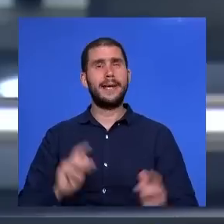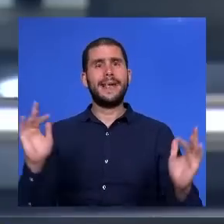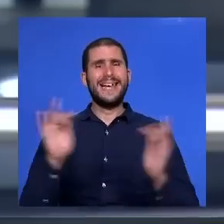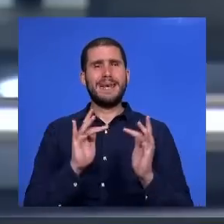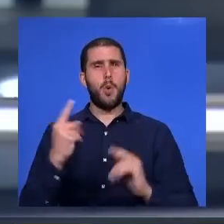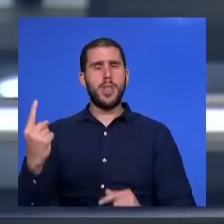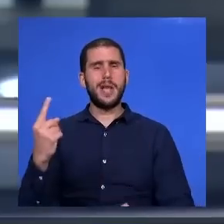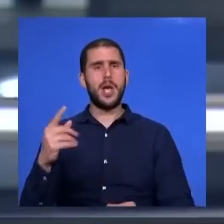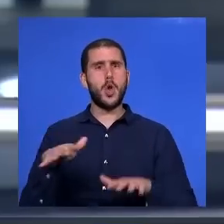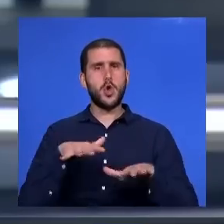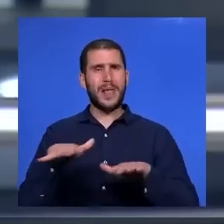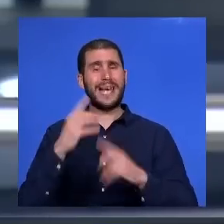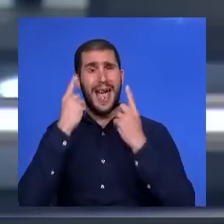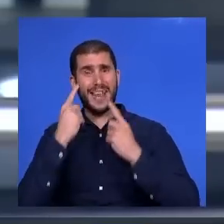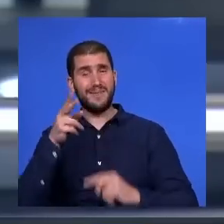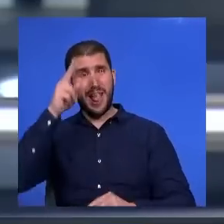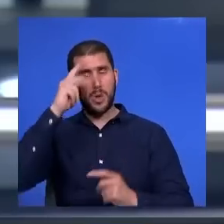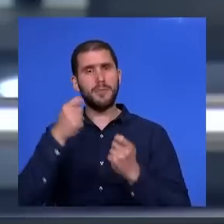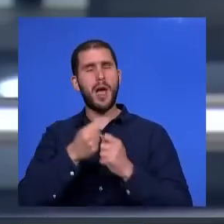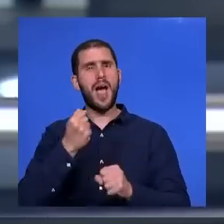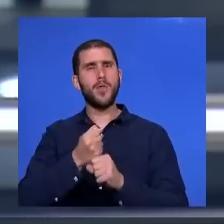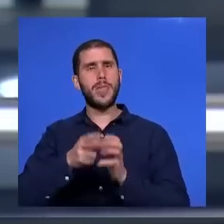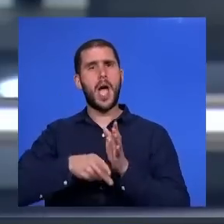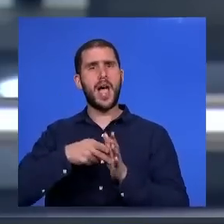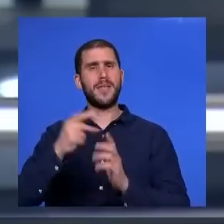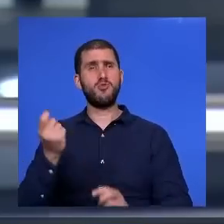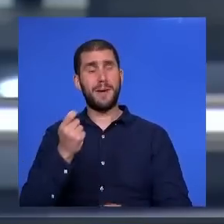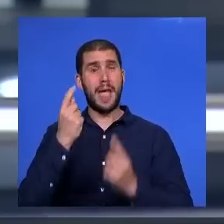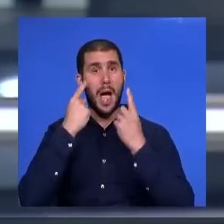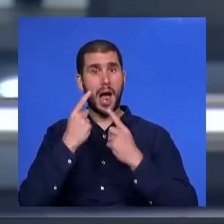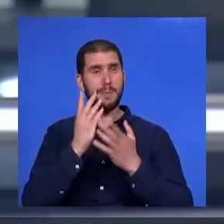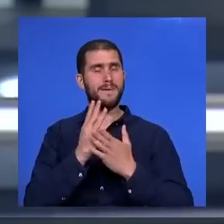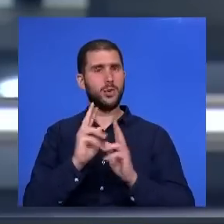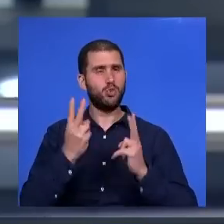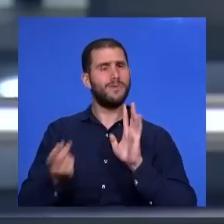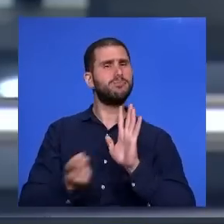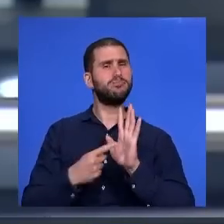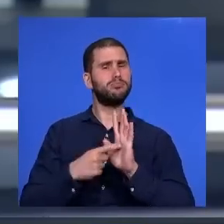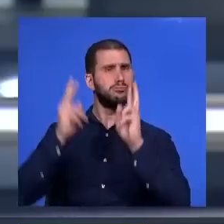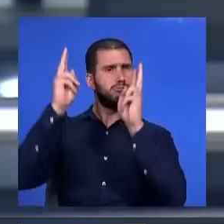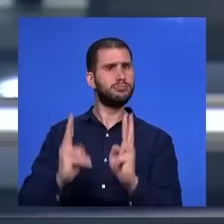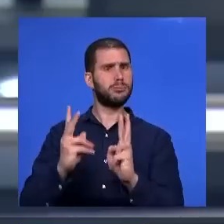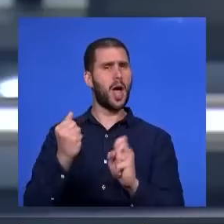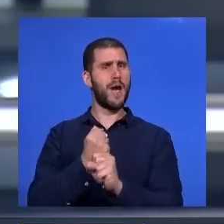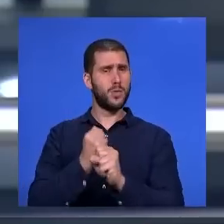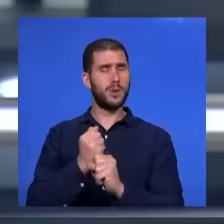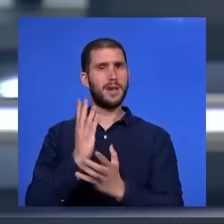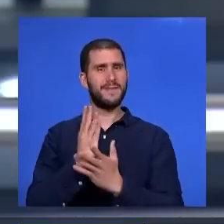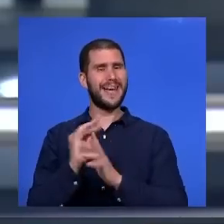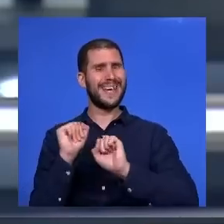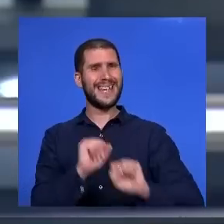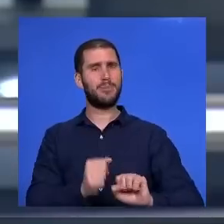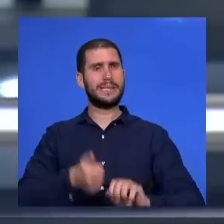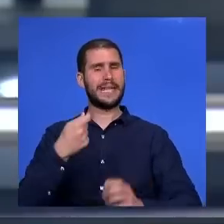בין שרים חרדים לליכוד סביב עבודות הרכבת בשבת, החרדים מעלים מחדש את דרישתם לעצור את העבודות וזוכים לגיבוי של שר